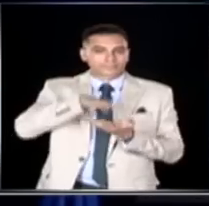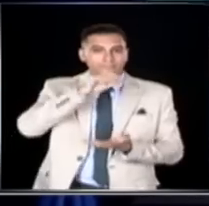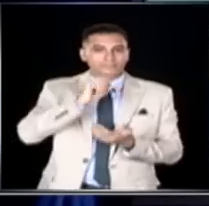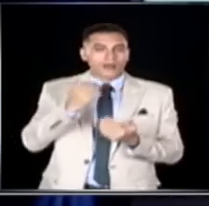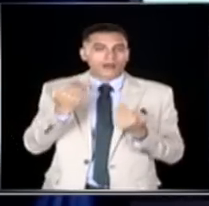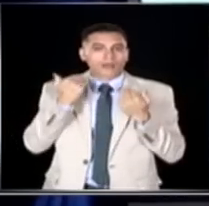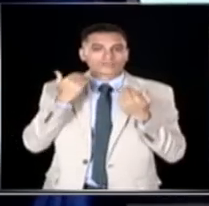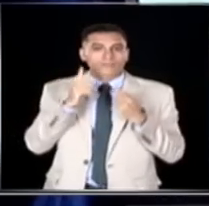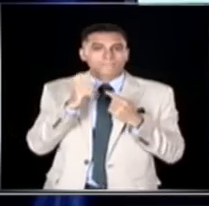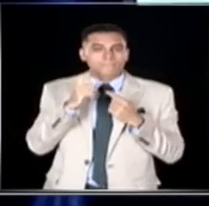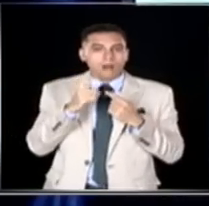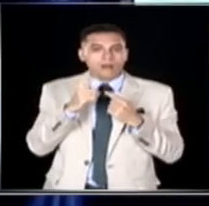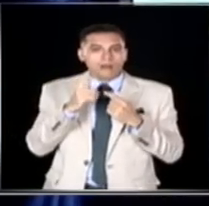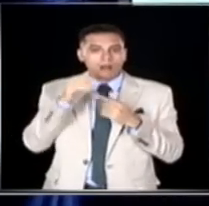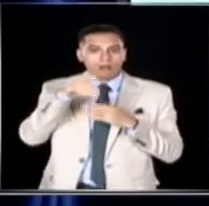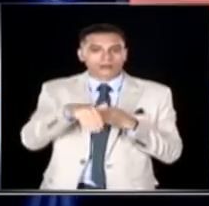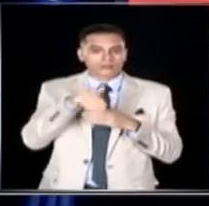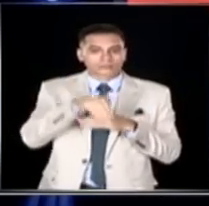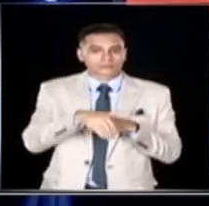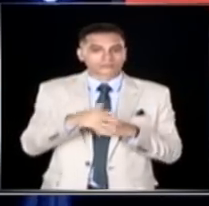احتياطي النفط الخام،